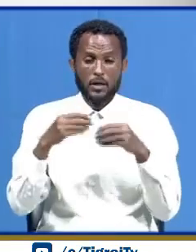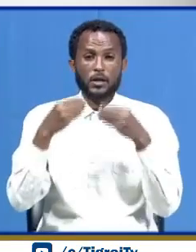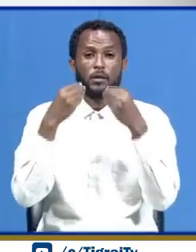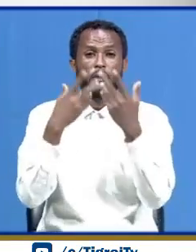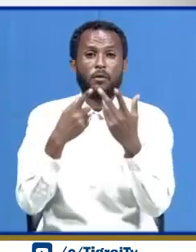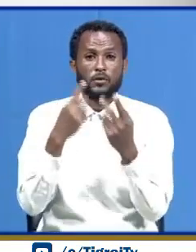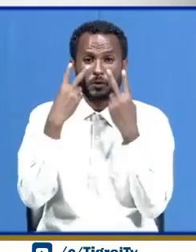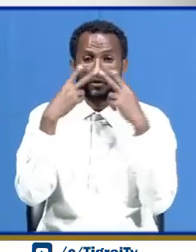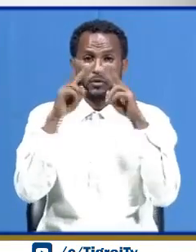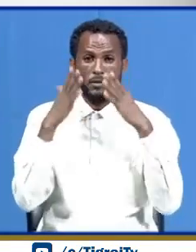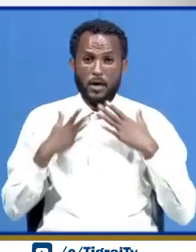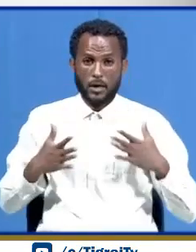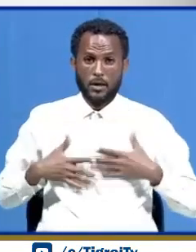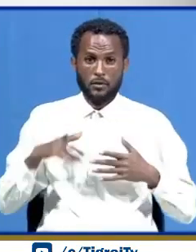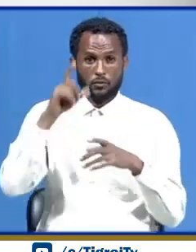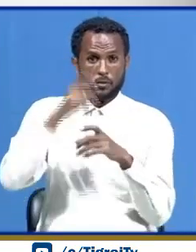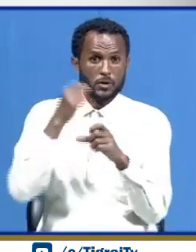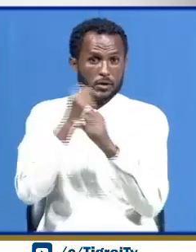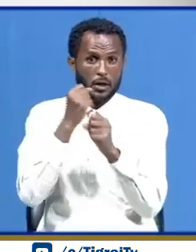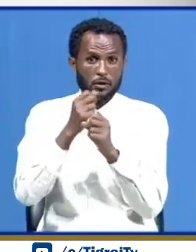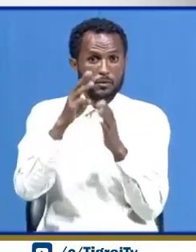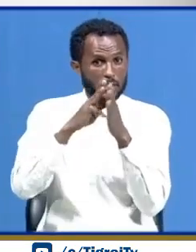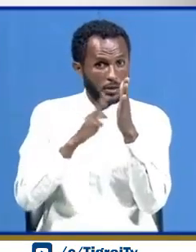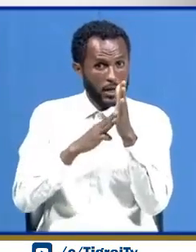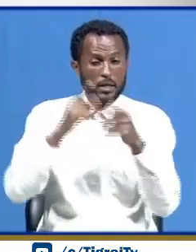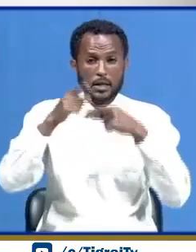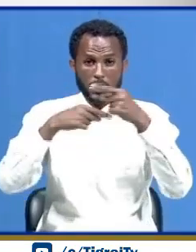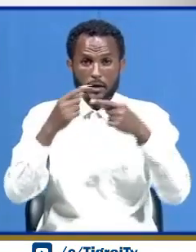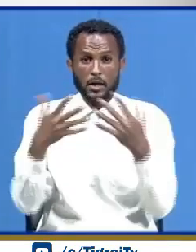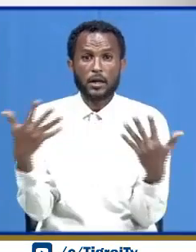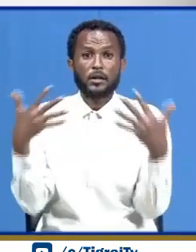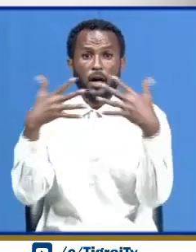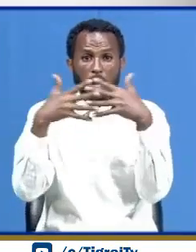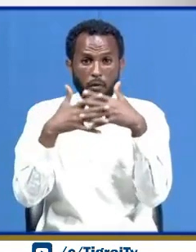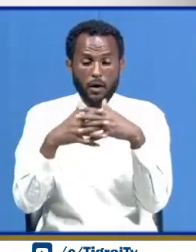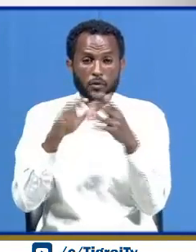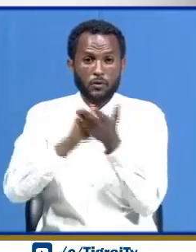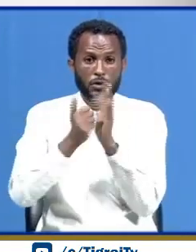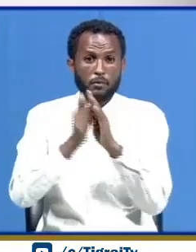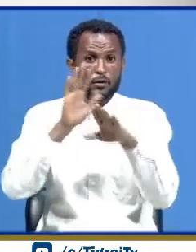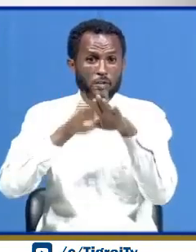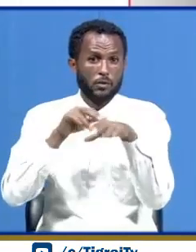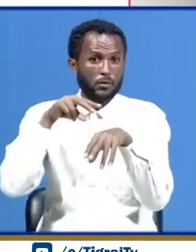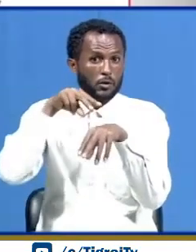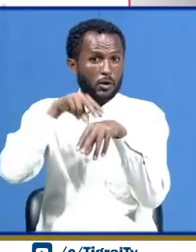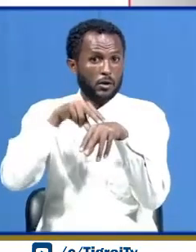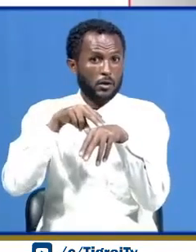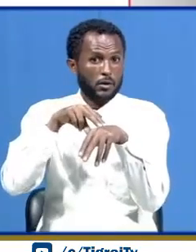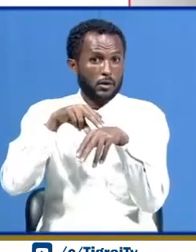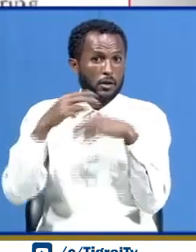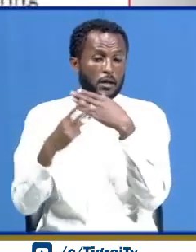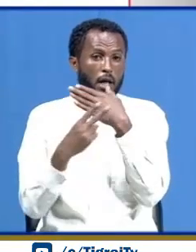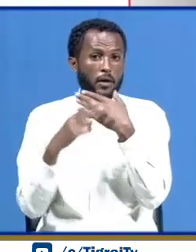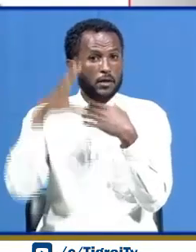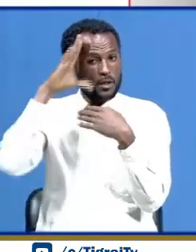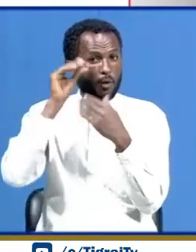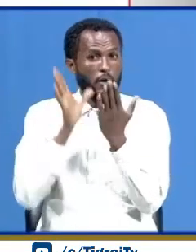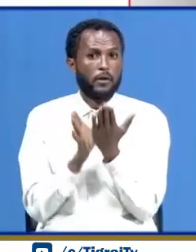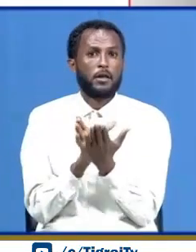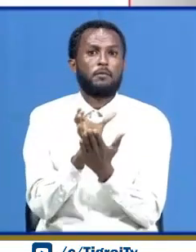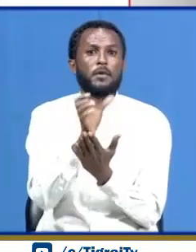ዝምልከቶም ኣካላት እቲ ኮሚሽን ስራሓቱ ብኣግባቡ ንከሳልጥ ክተሓባበሩ ድማ ጸዊዖም እቶም ትካላት ተጣቕቲ ሰብኣዊ መሰል።